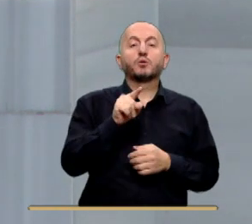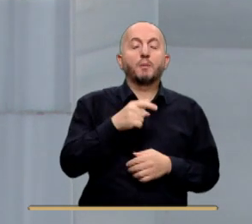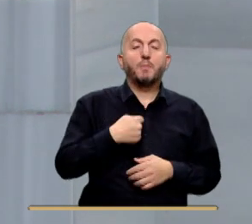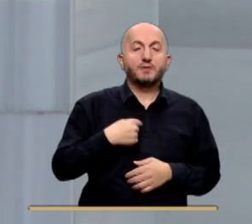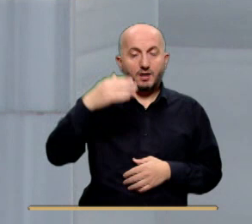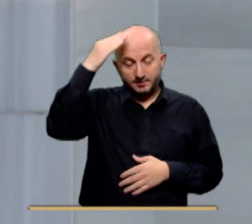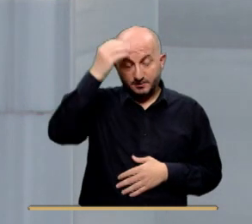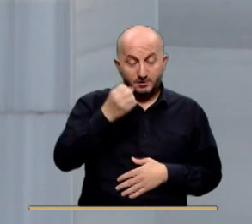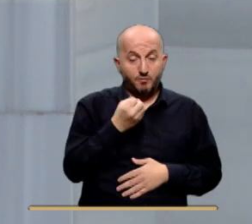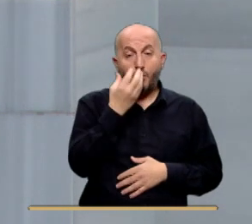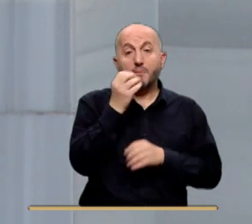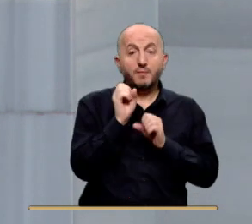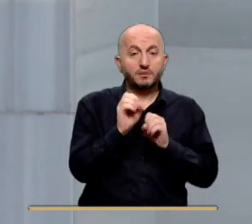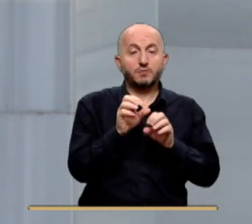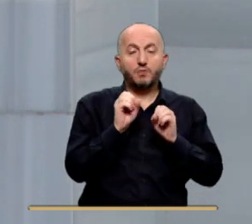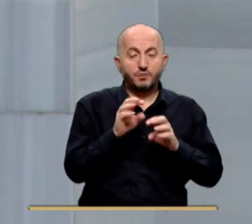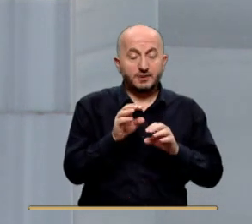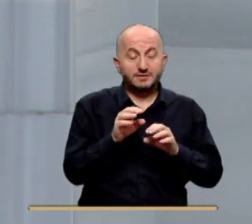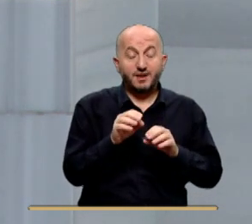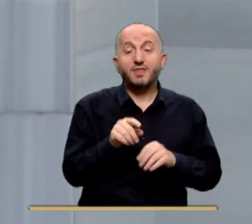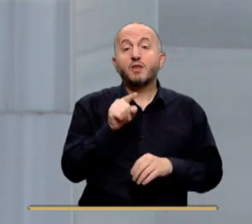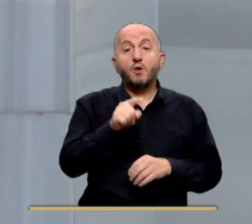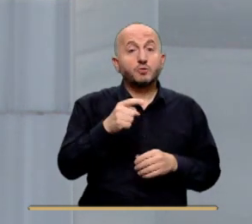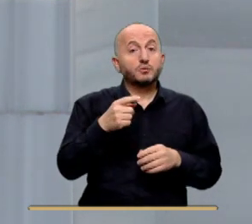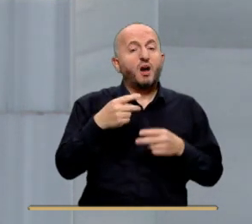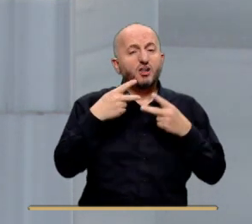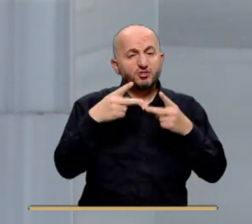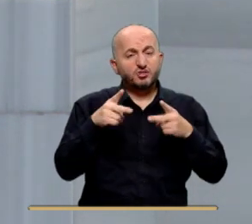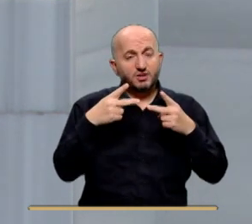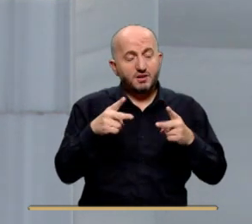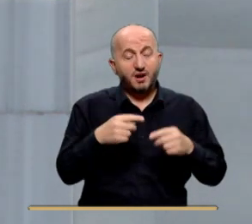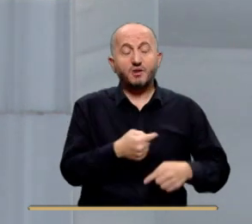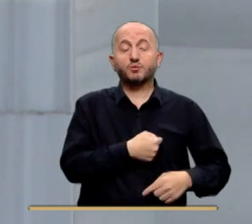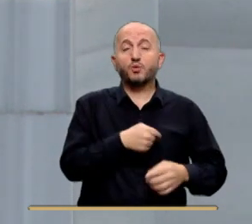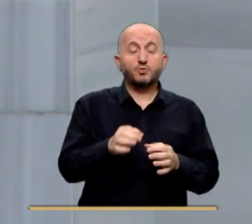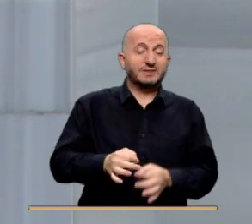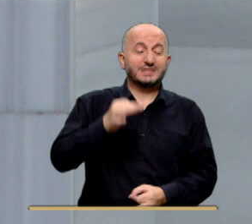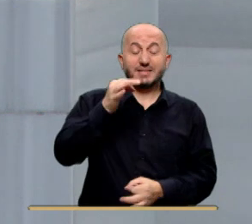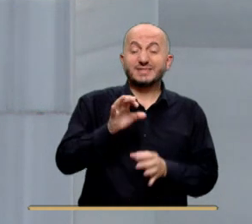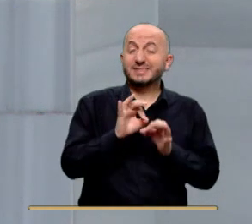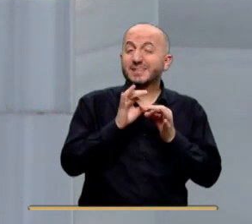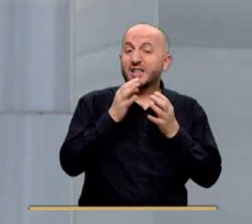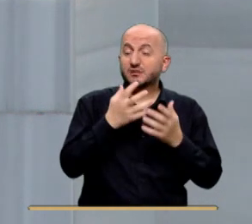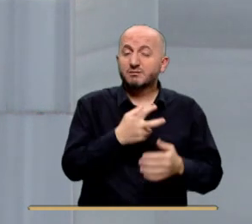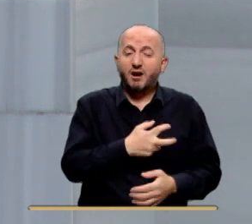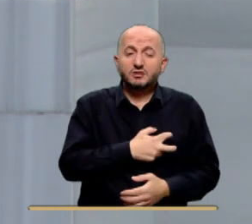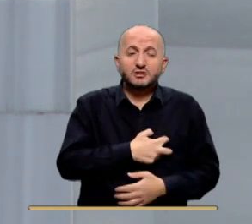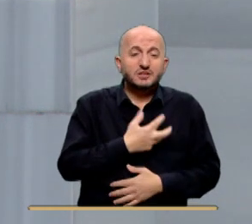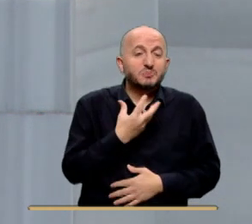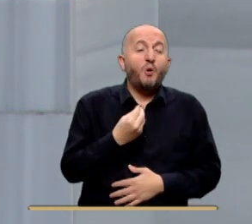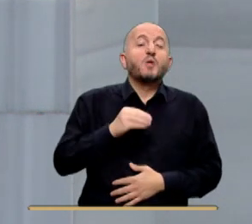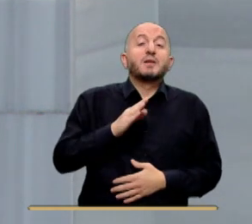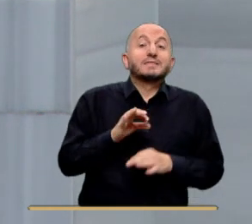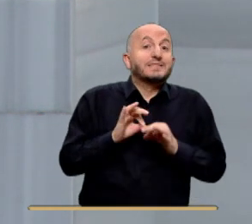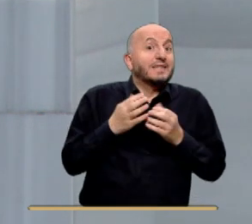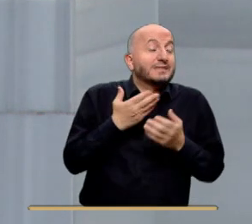Hazreti Muhammed'i öğreten, onu tanıtan, o gönül insanına nasıl aşkım olmaz,